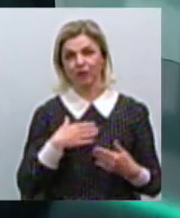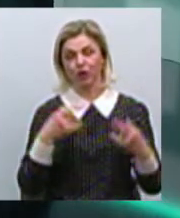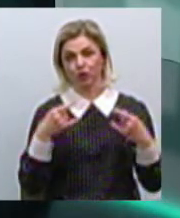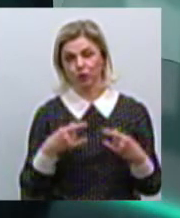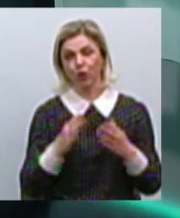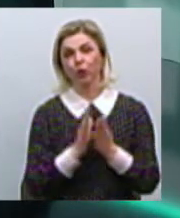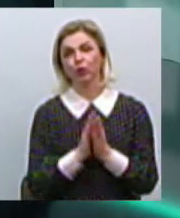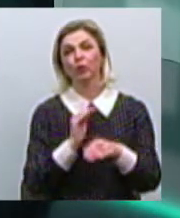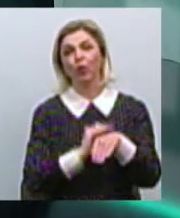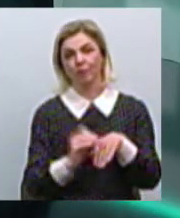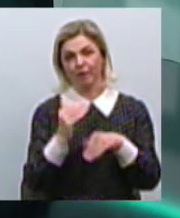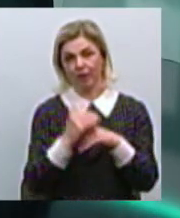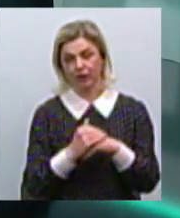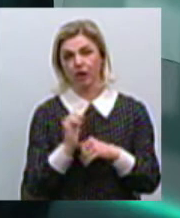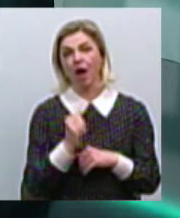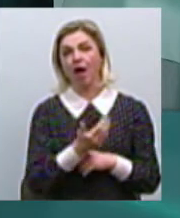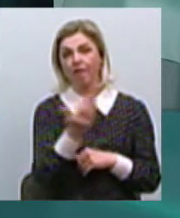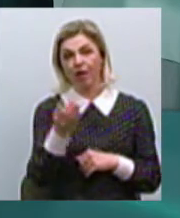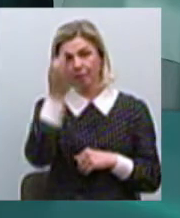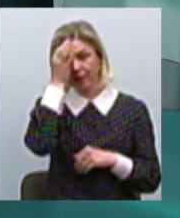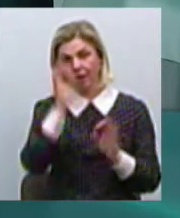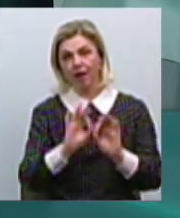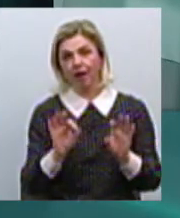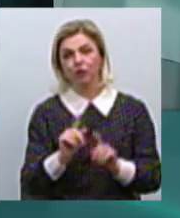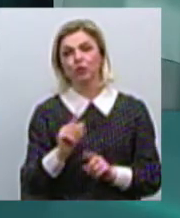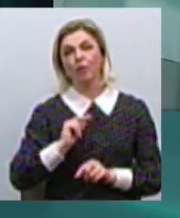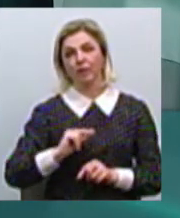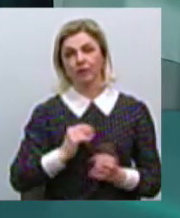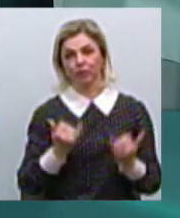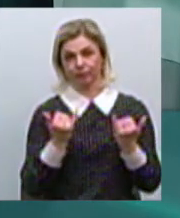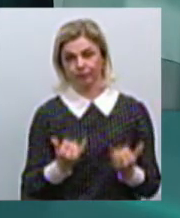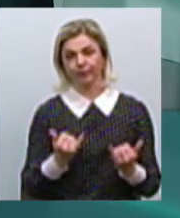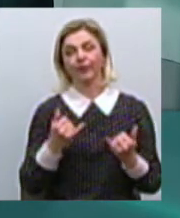вечір. А глядачам я нагадую, що ми працюємо в прямому ефірі. Наш контактний телефон